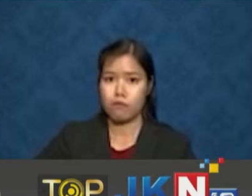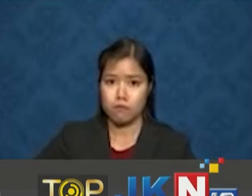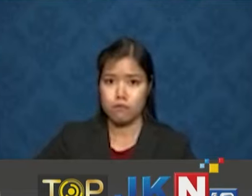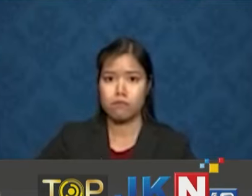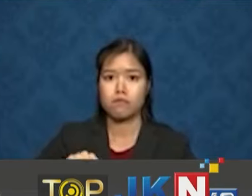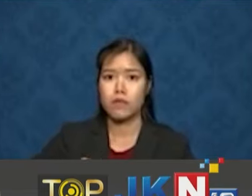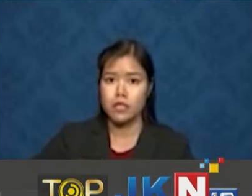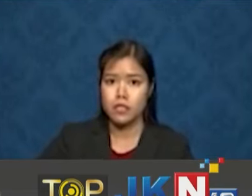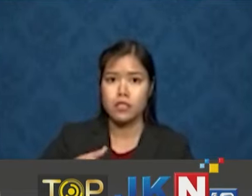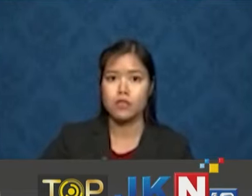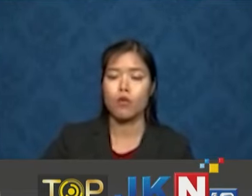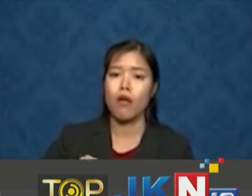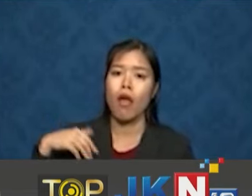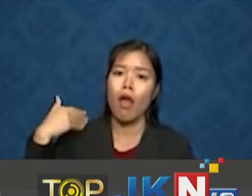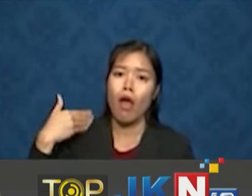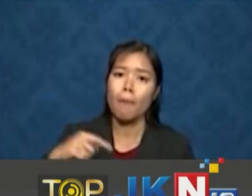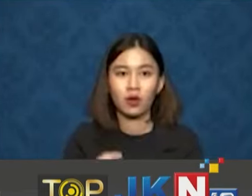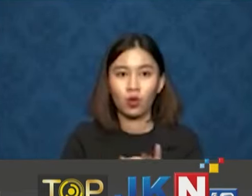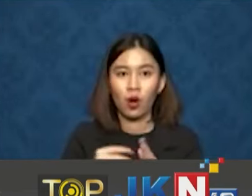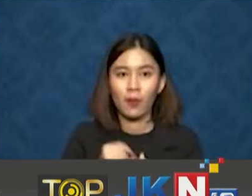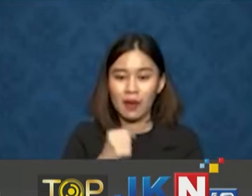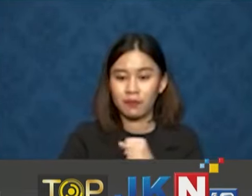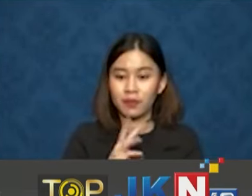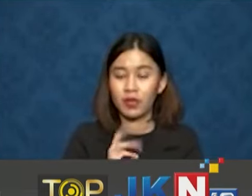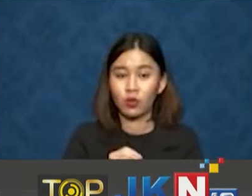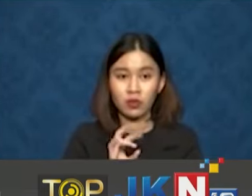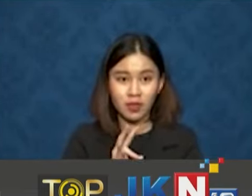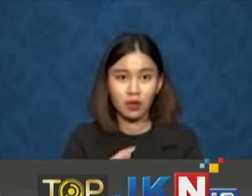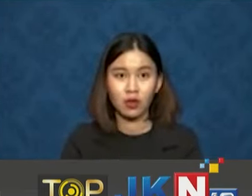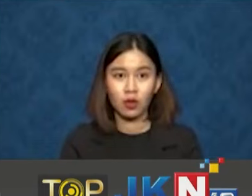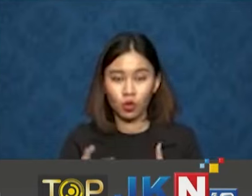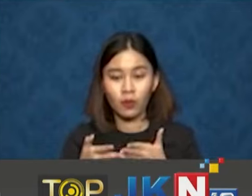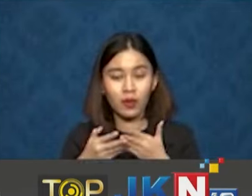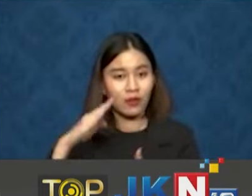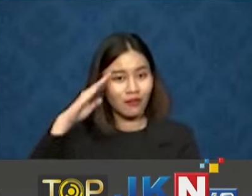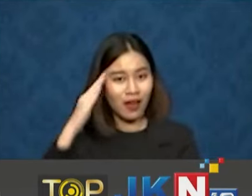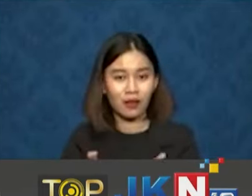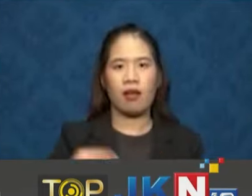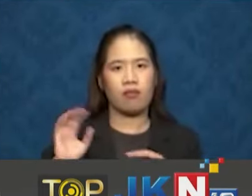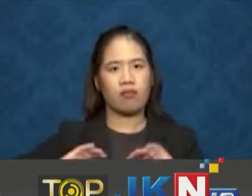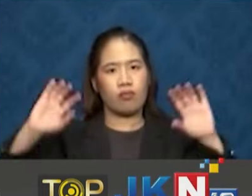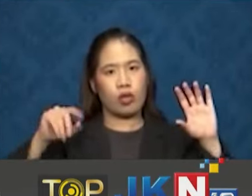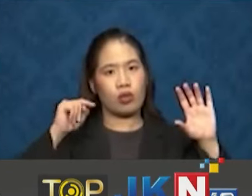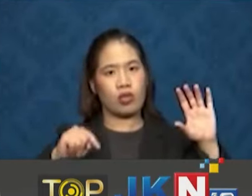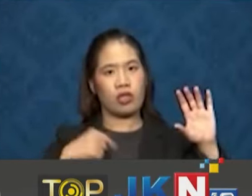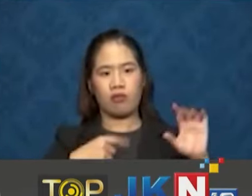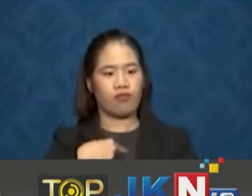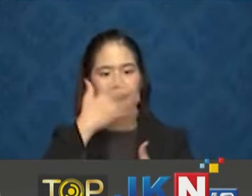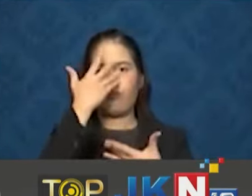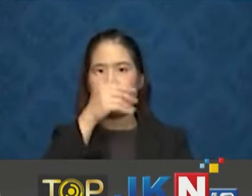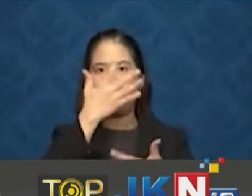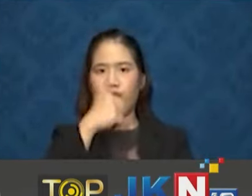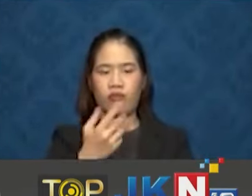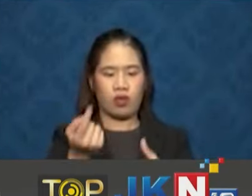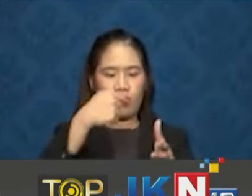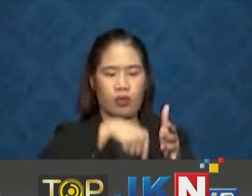ไม่เกรงเกงใดๆทั้งสิ้นเลยนะแบบ นี่คุณสุทินก็มาตอบเรื่องของเรือการจัดหาเรือ คุณสุทินเมื่อวานเนี่ยถ้าดู